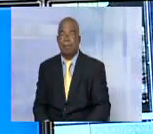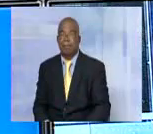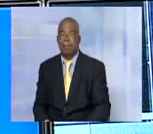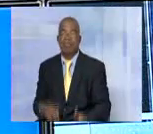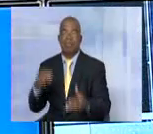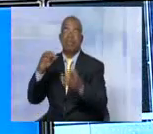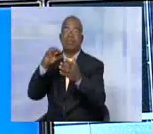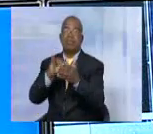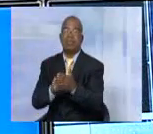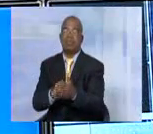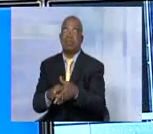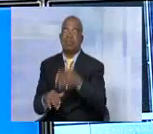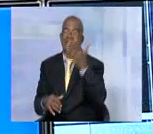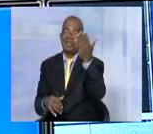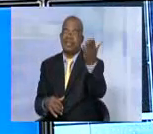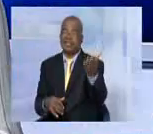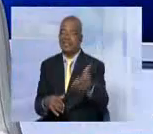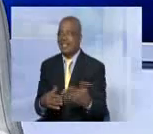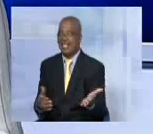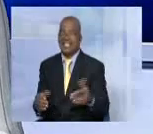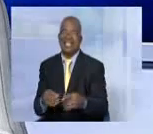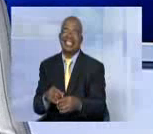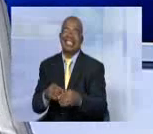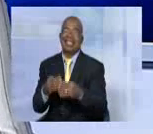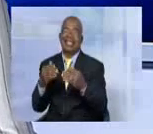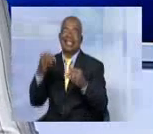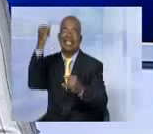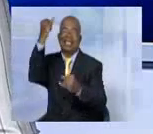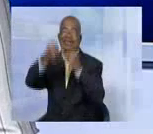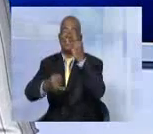Voilà, ces belles images des arts décoratifs africains